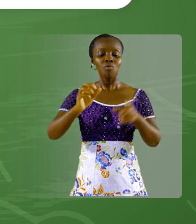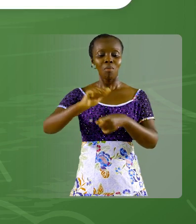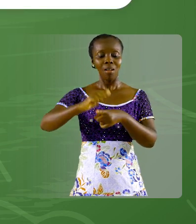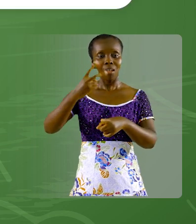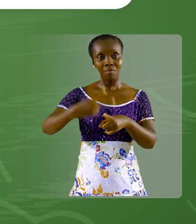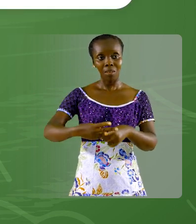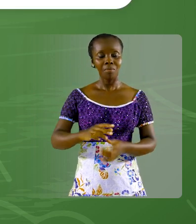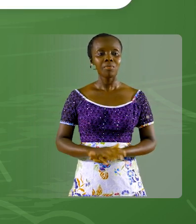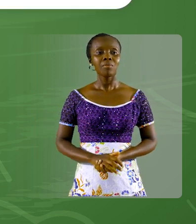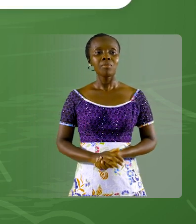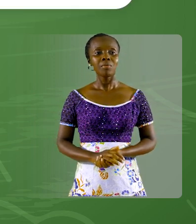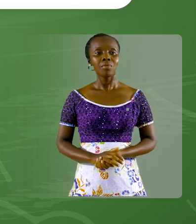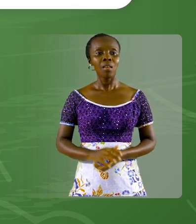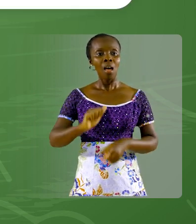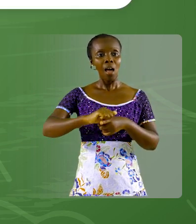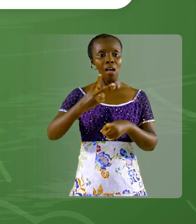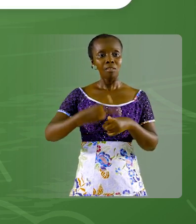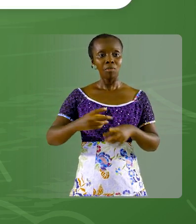Les adverbes de forme simple.